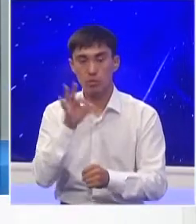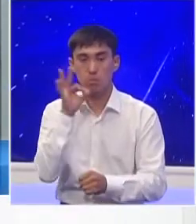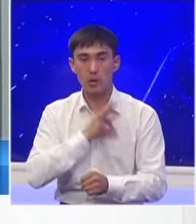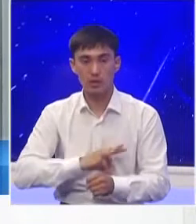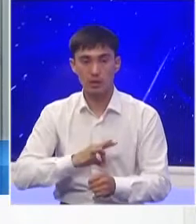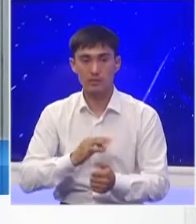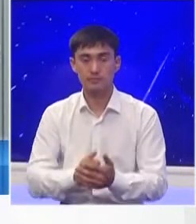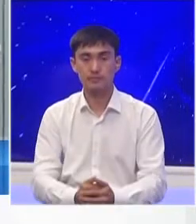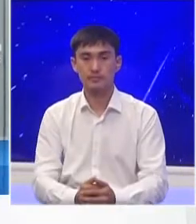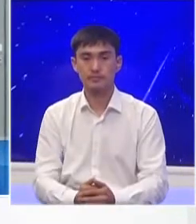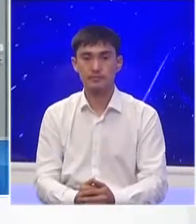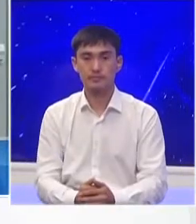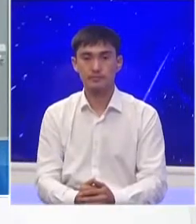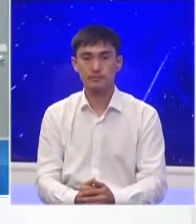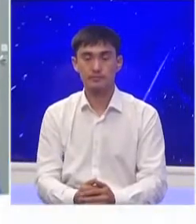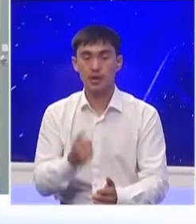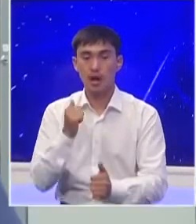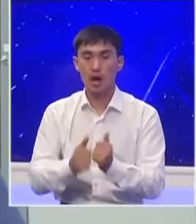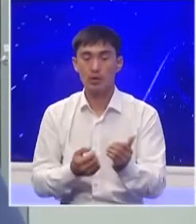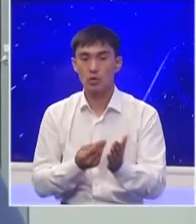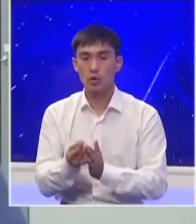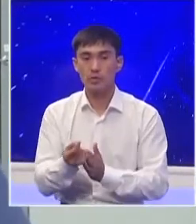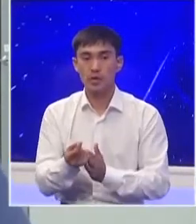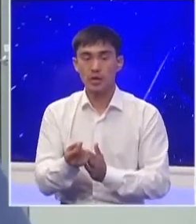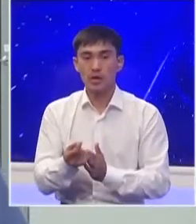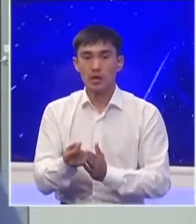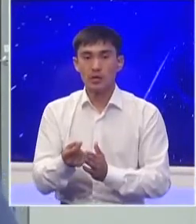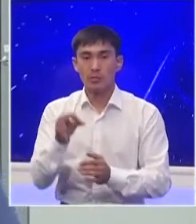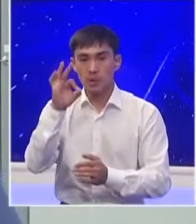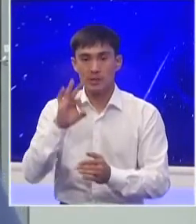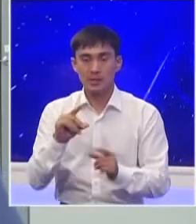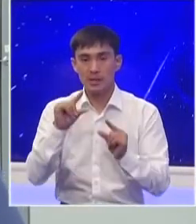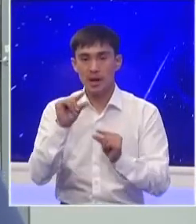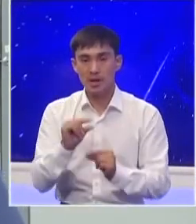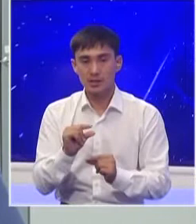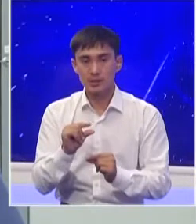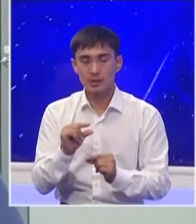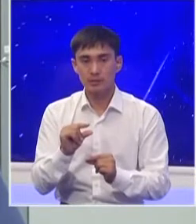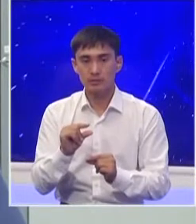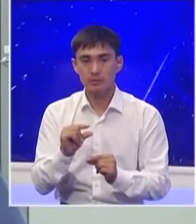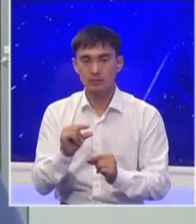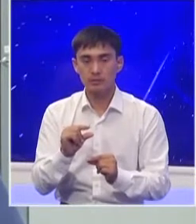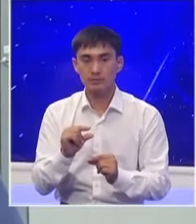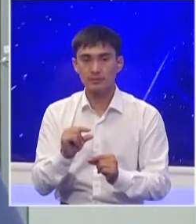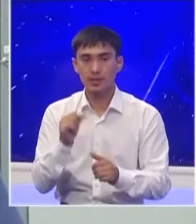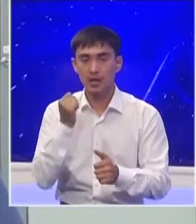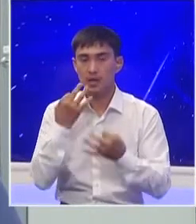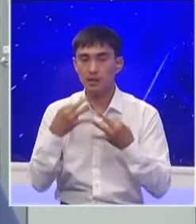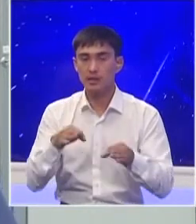пайдалы. Әр төлемдер проценттері аз. Кез